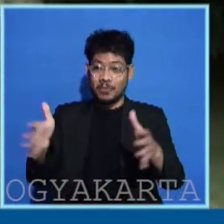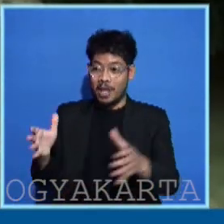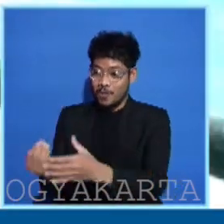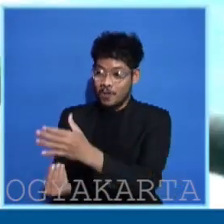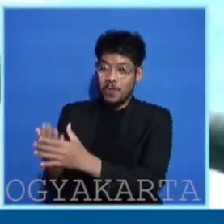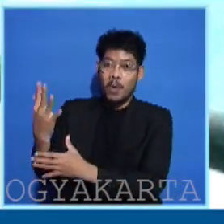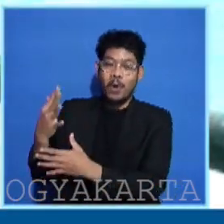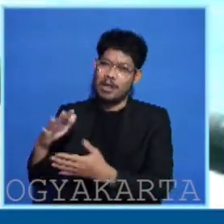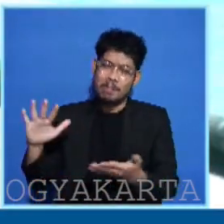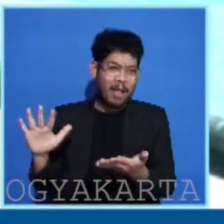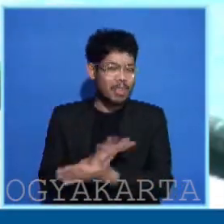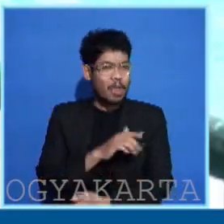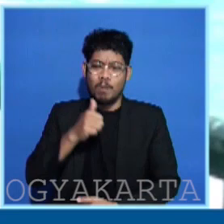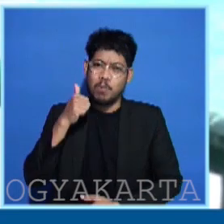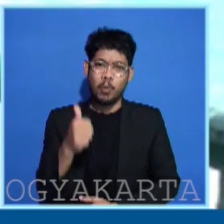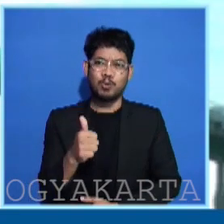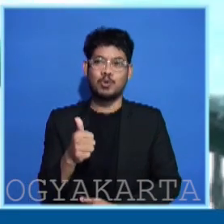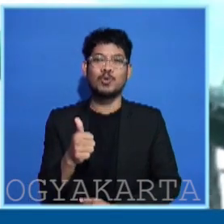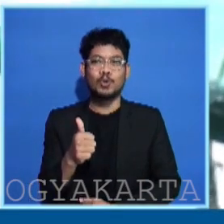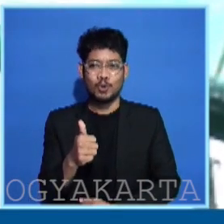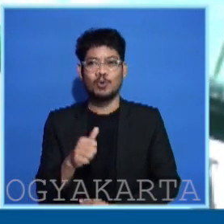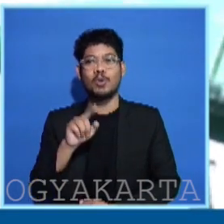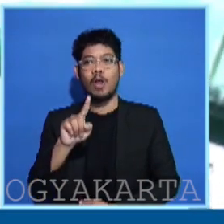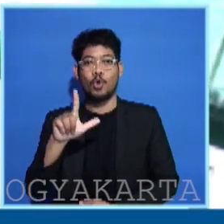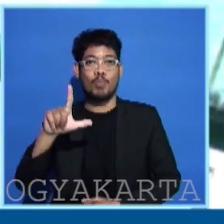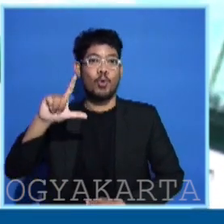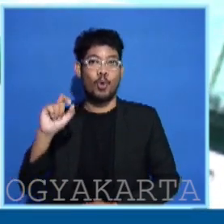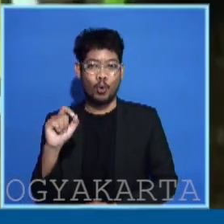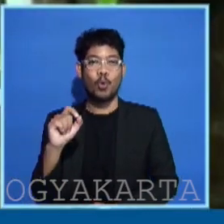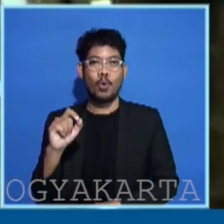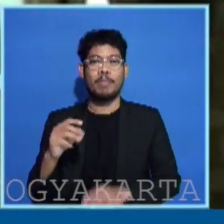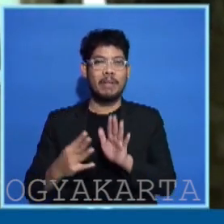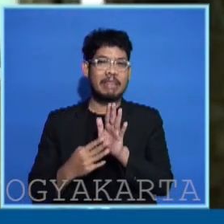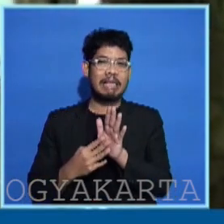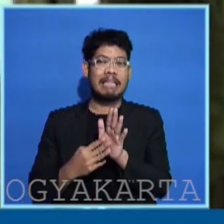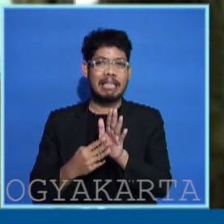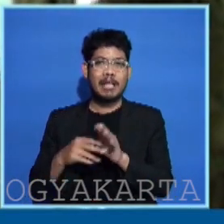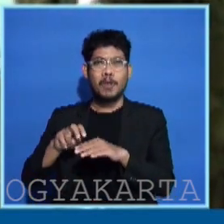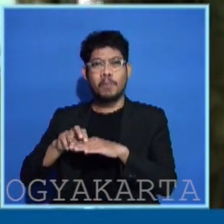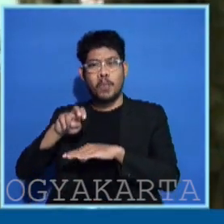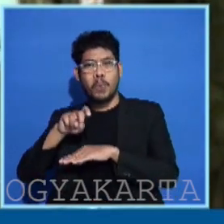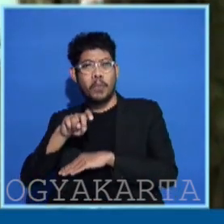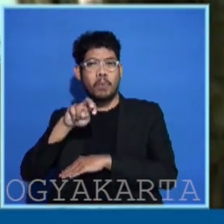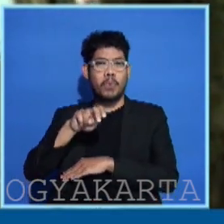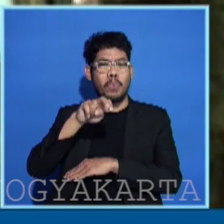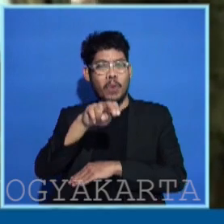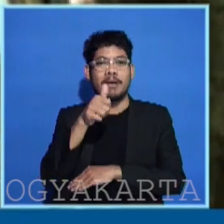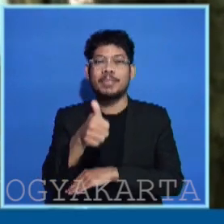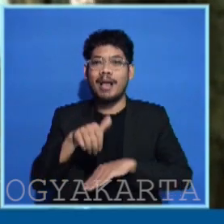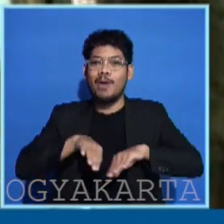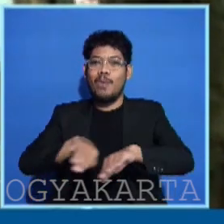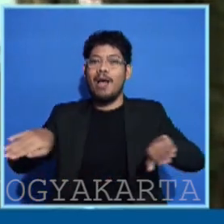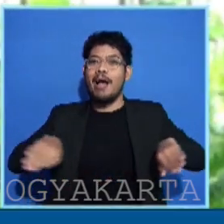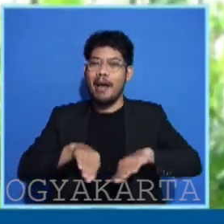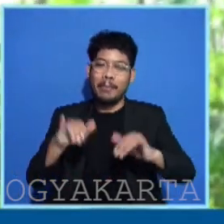Sawetawis lebetipun utawi 107 dasanan sentimeter. Ing blumbang menika, para pelancong ugi saged lelumban ing toya ingkang